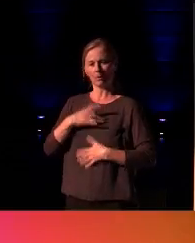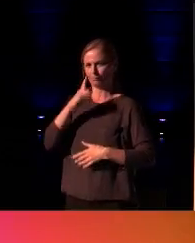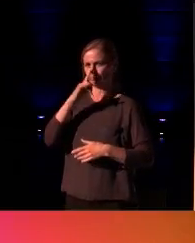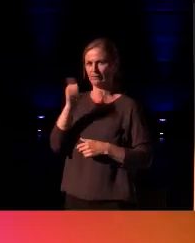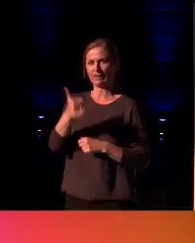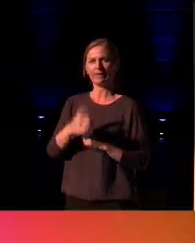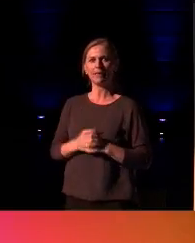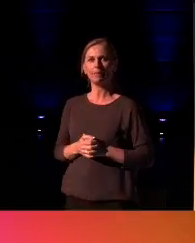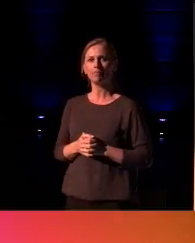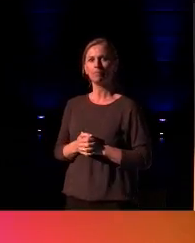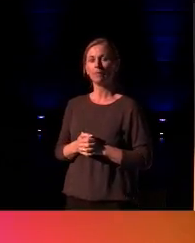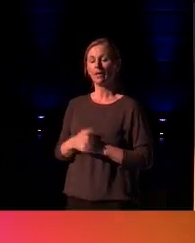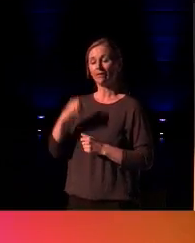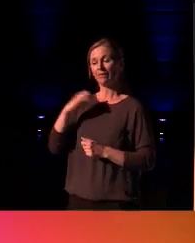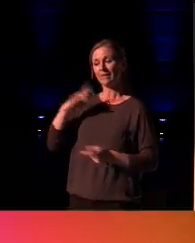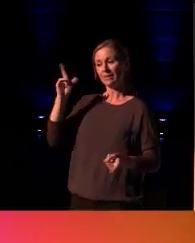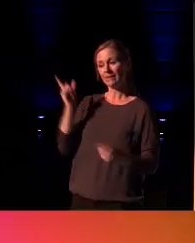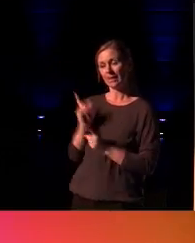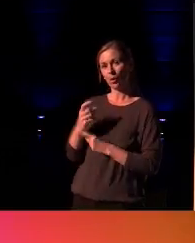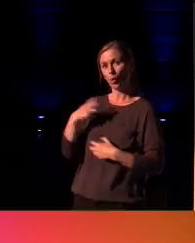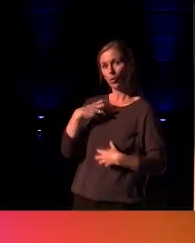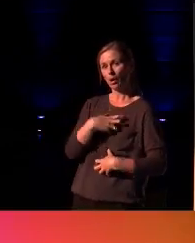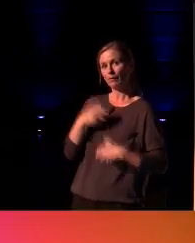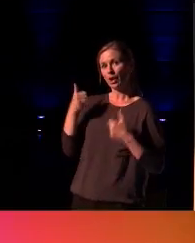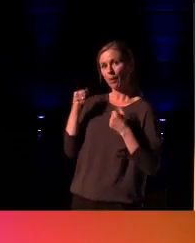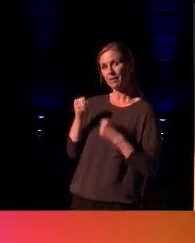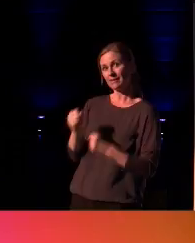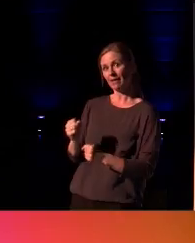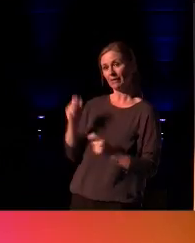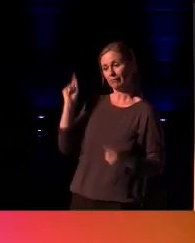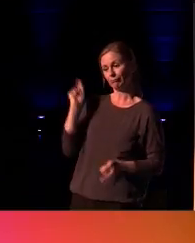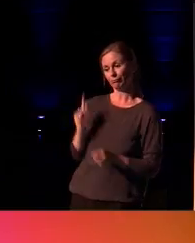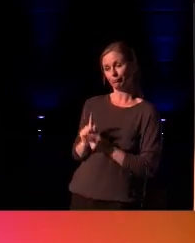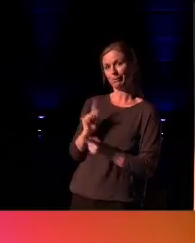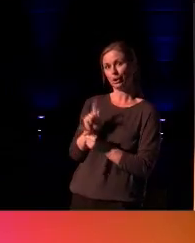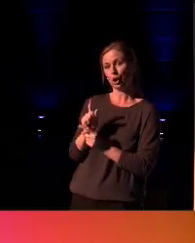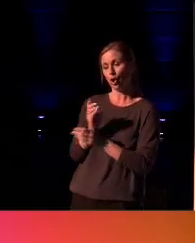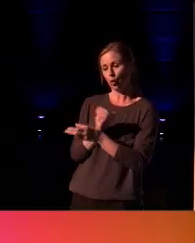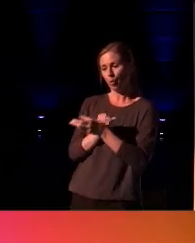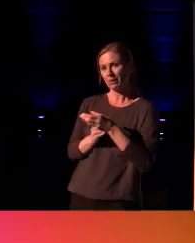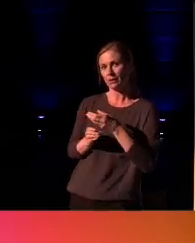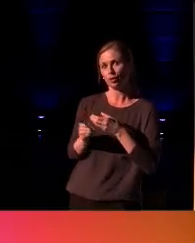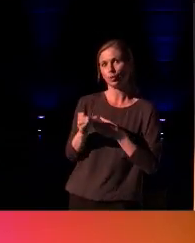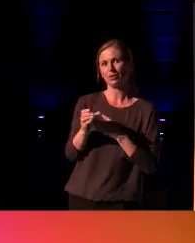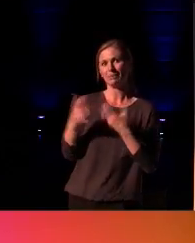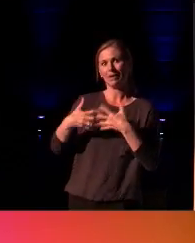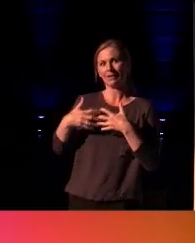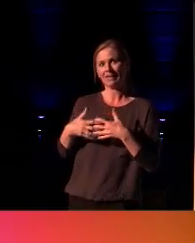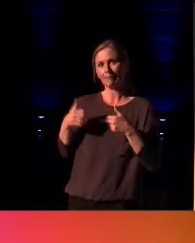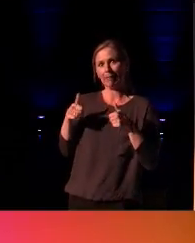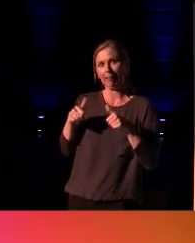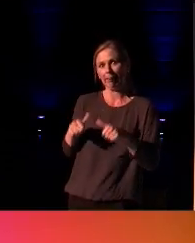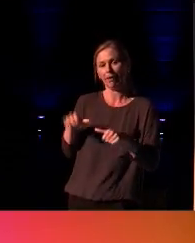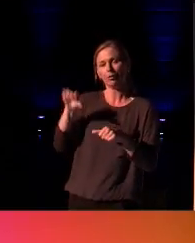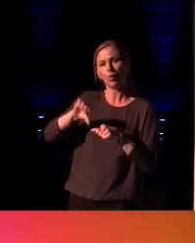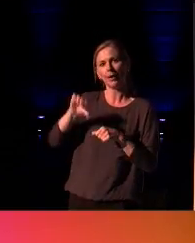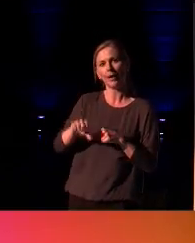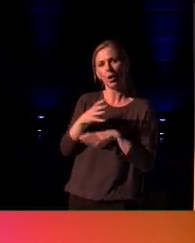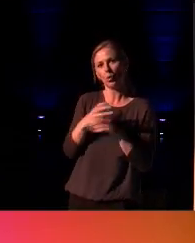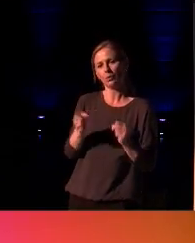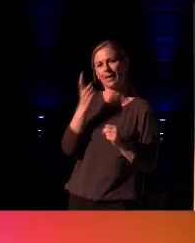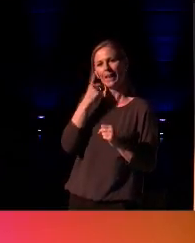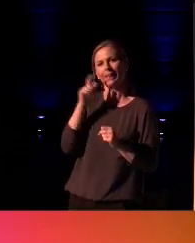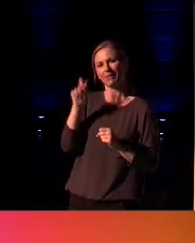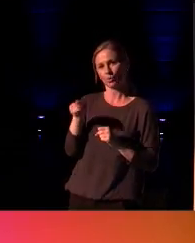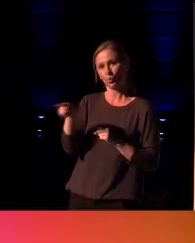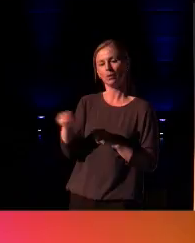viktig. Og ved redusert organkapasitet så blir kompensasjonsmekanismene dårligere hos den eldre